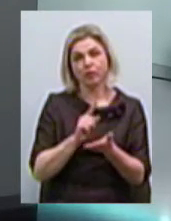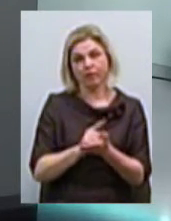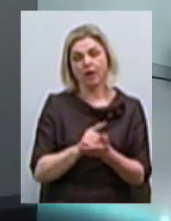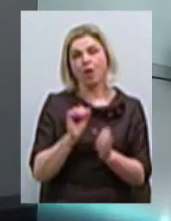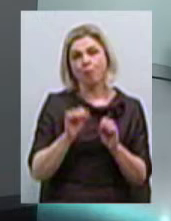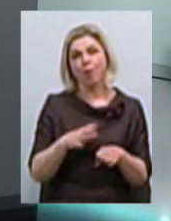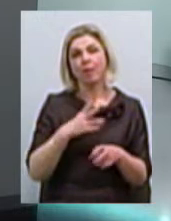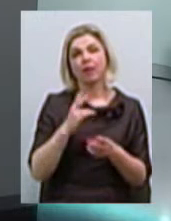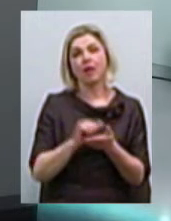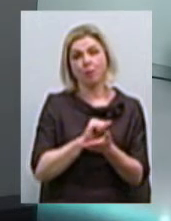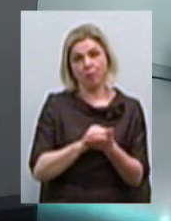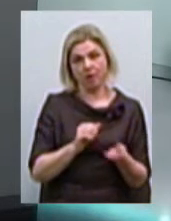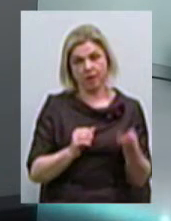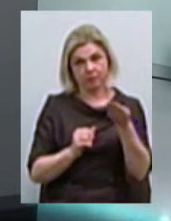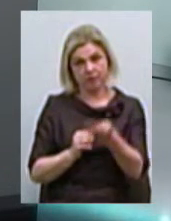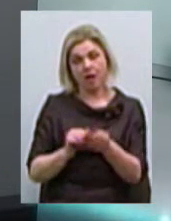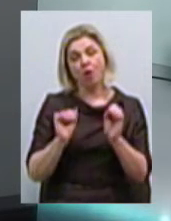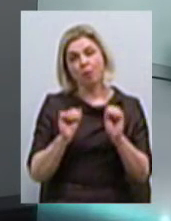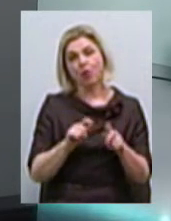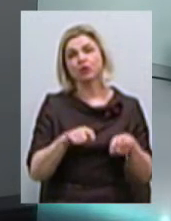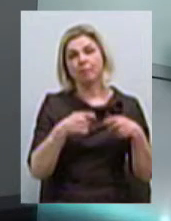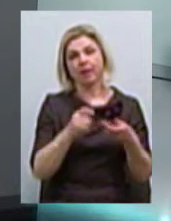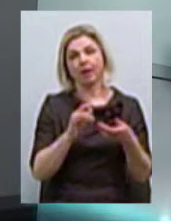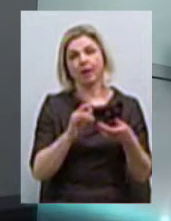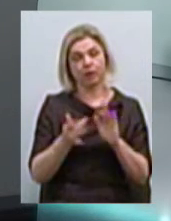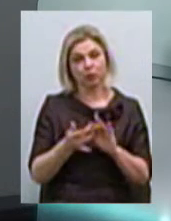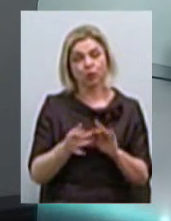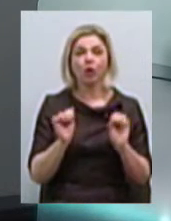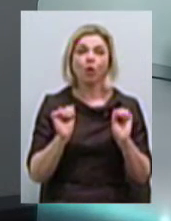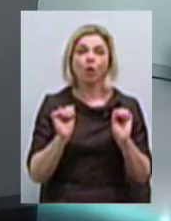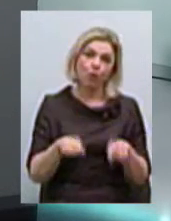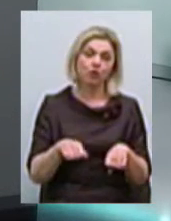на паперовому носії, може подати її в електронному вигляді,